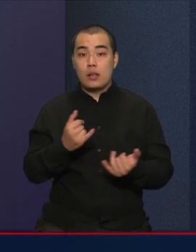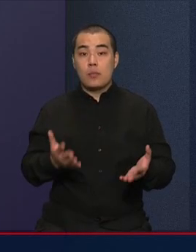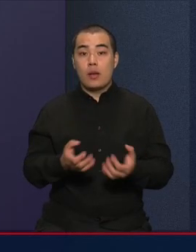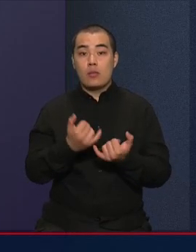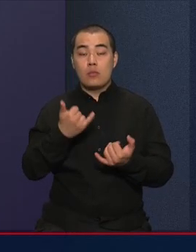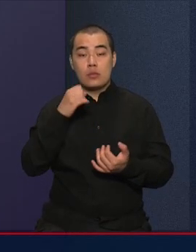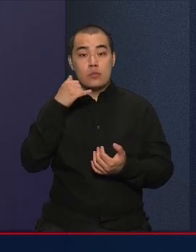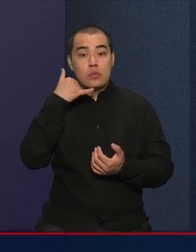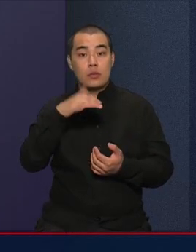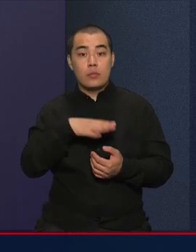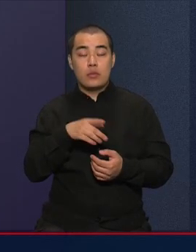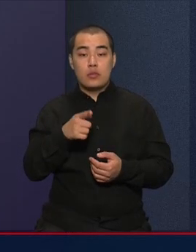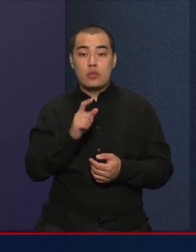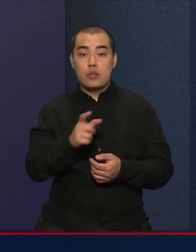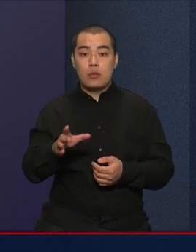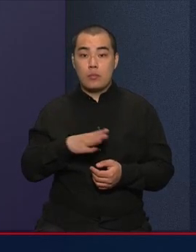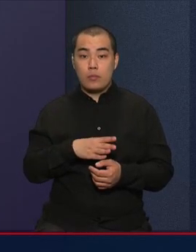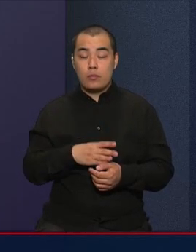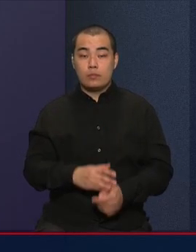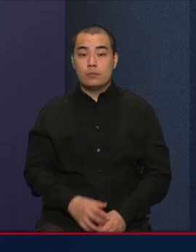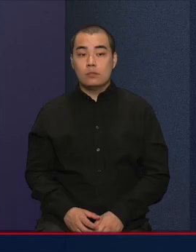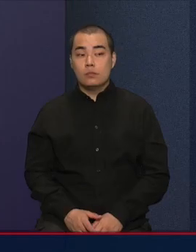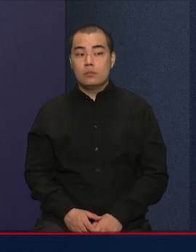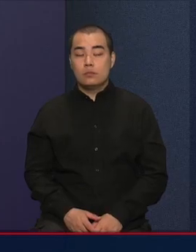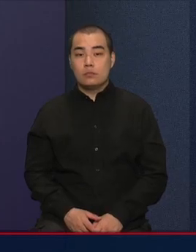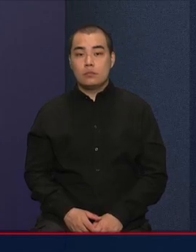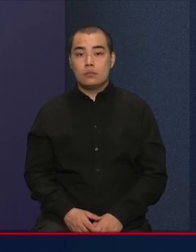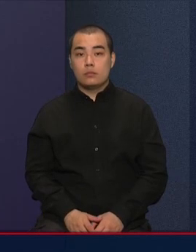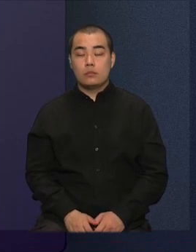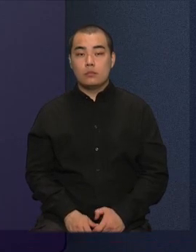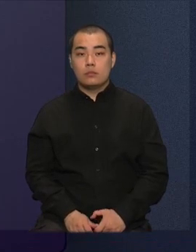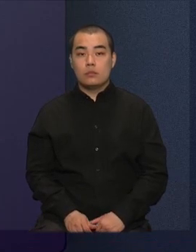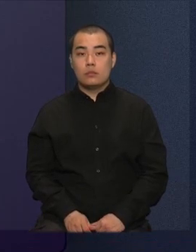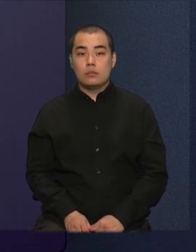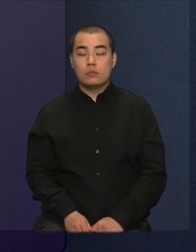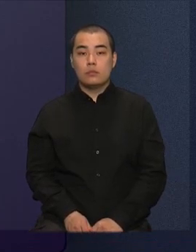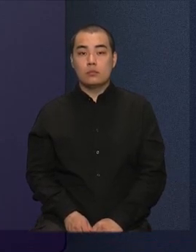уже позвонили свыше 1000 человек. Бахтияр Даркеев, Раимбек Бегужаев, Жибек Жолы.